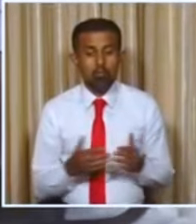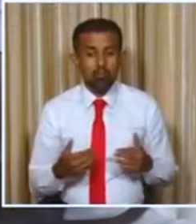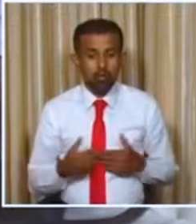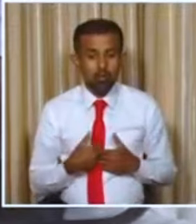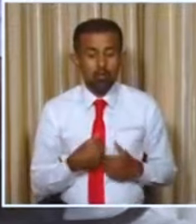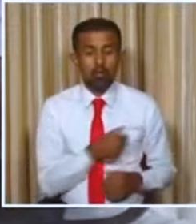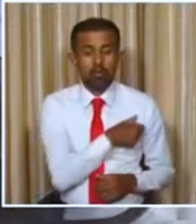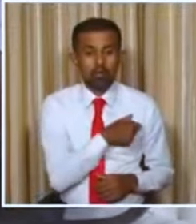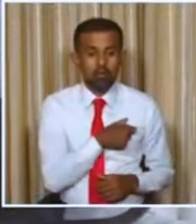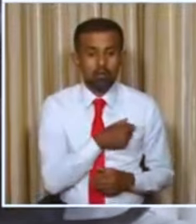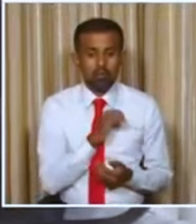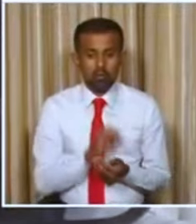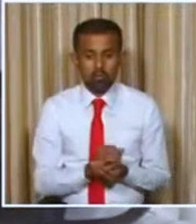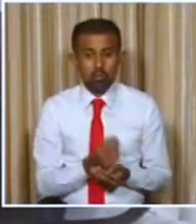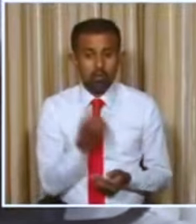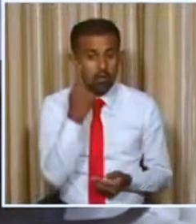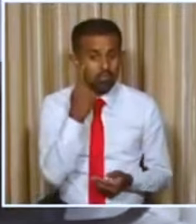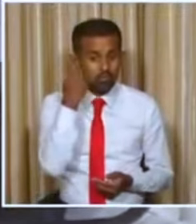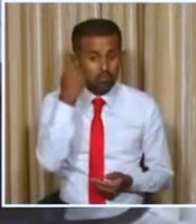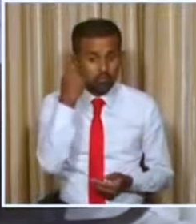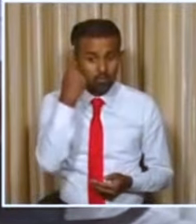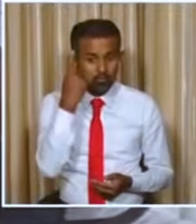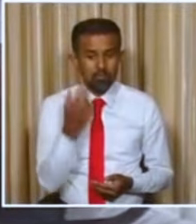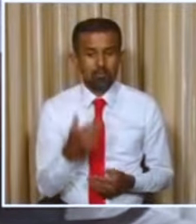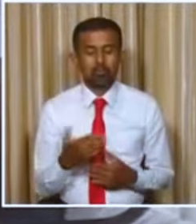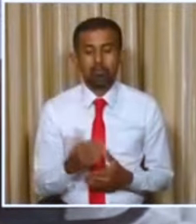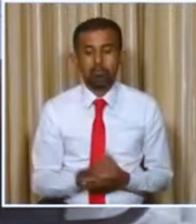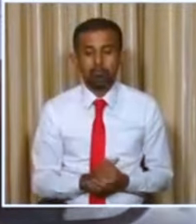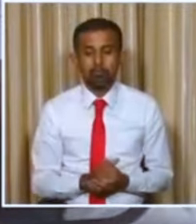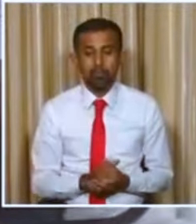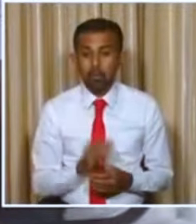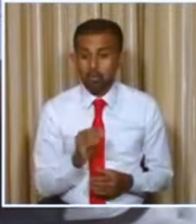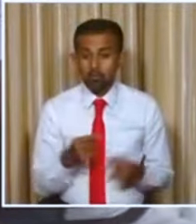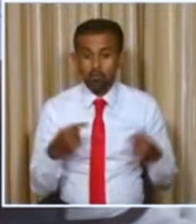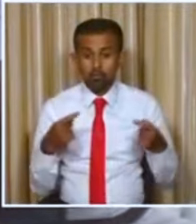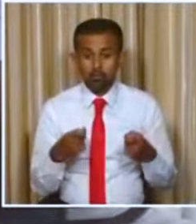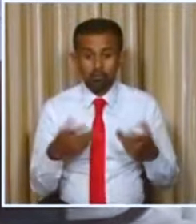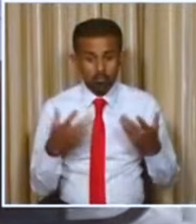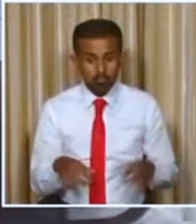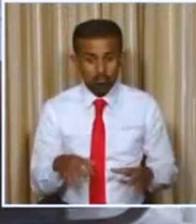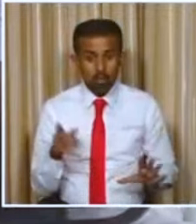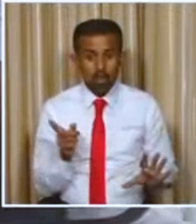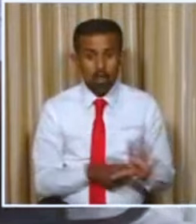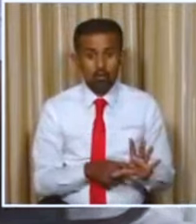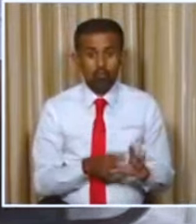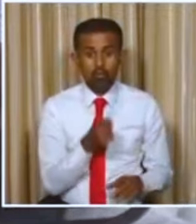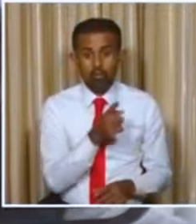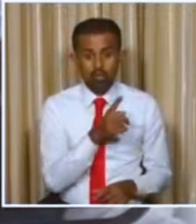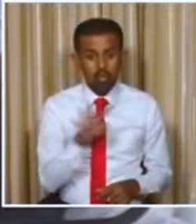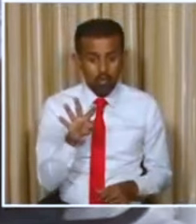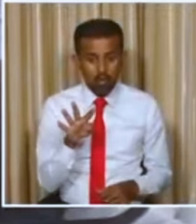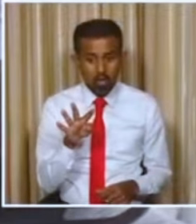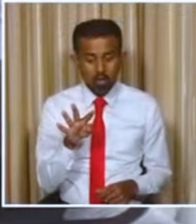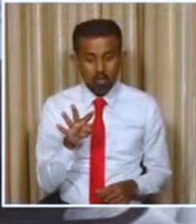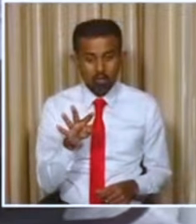யுத்தத்தை செய்தும் கூட, யுத்தம் முடிந்து 14 ஆண்டுகளுக்கு பிற்பாடு உங்களுடைய நாடு அதல பாதாளத்தில் வீழ்ந்திருக்கிறது என்று சொல்லி சொன்னால், ஒன்று,